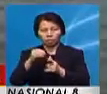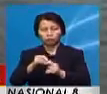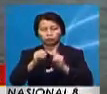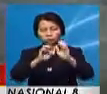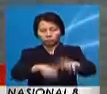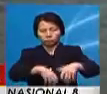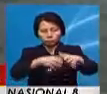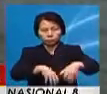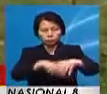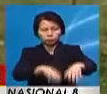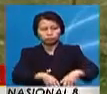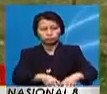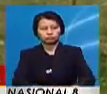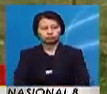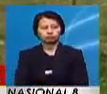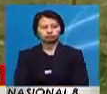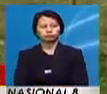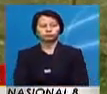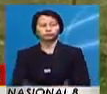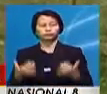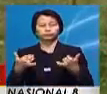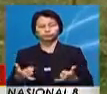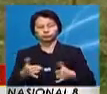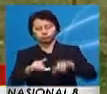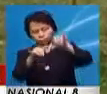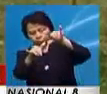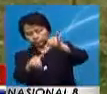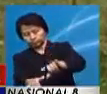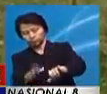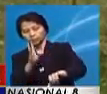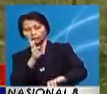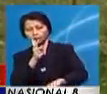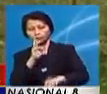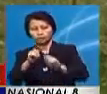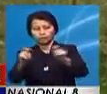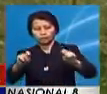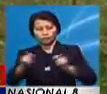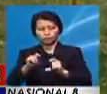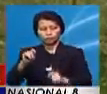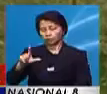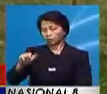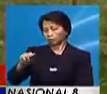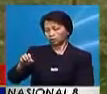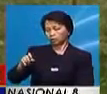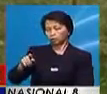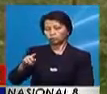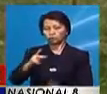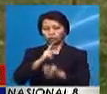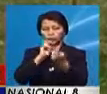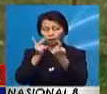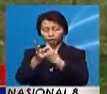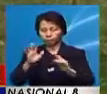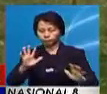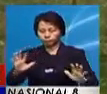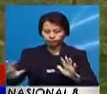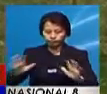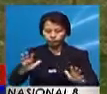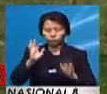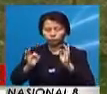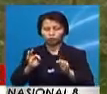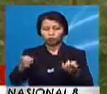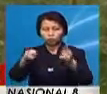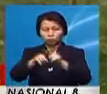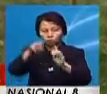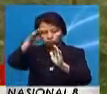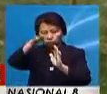pertanian. Setakat ini, paras air di empangan Labong ini berada dalam keadaan terkawal walaupun berlakunya